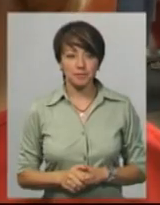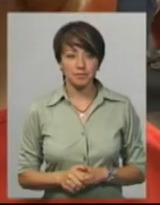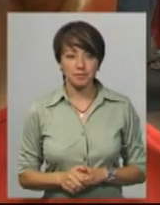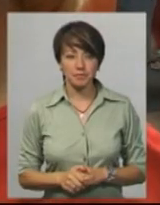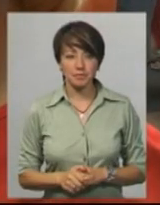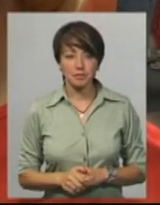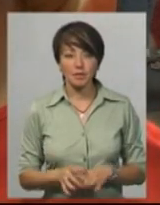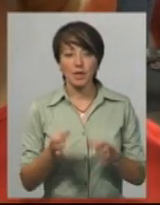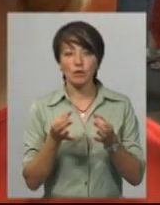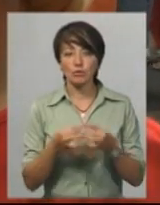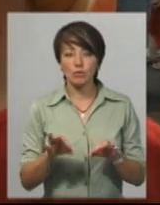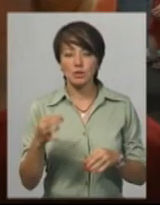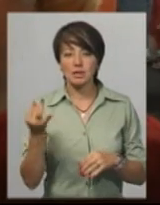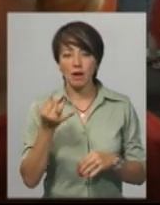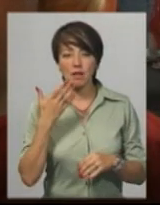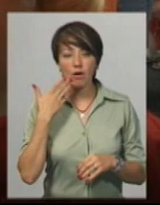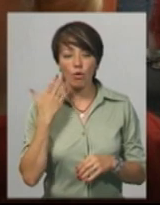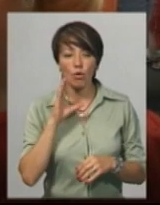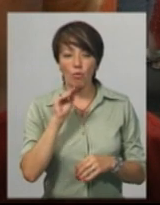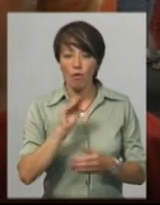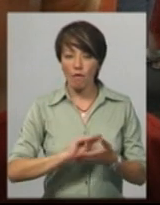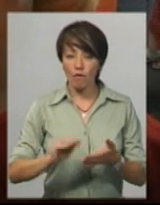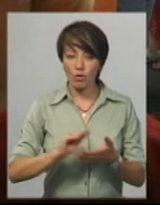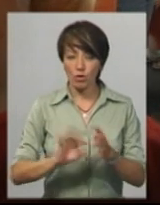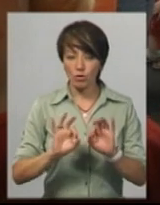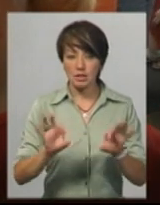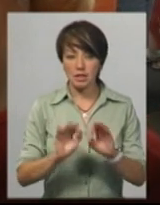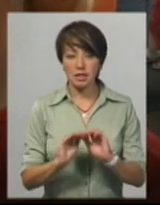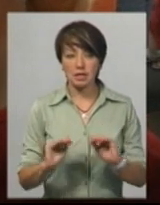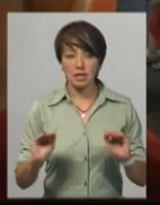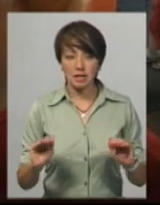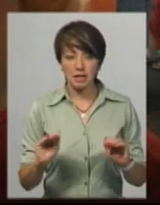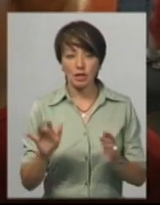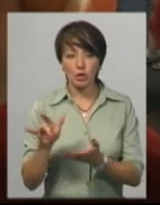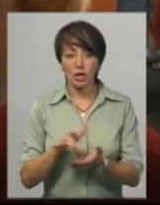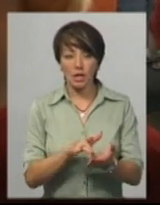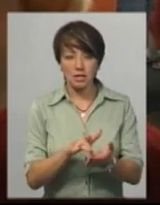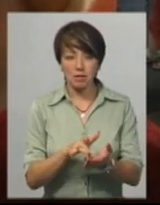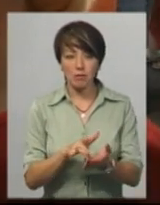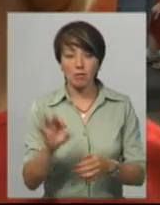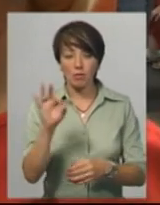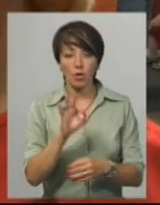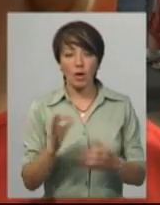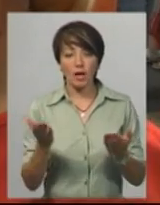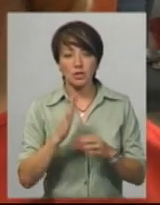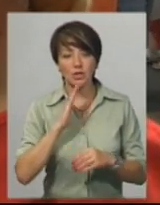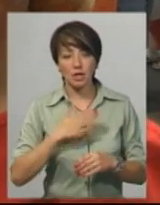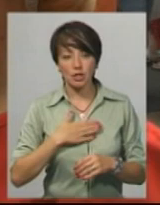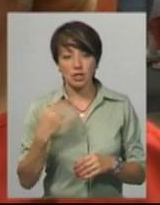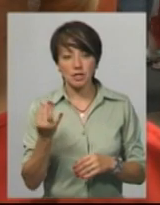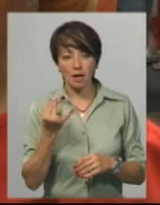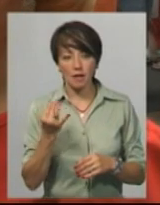Доступно, доступною цікавою легкою мовою розказати дітям, підліткам і туристам про якісь наші